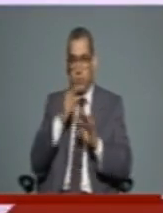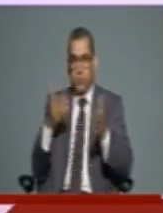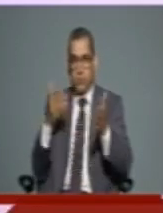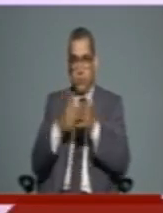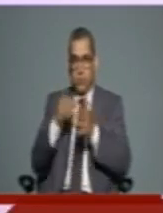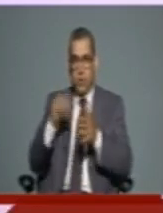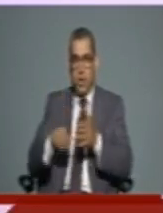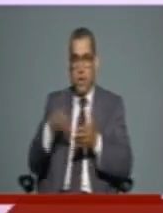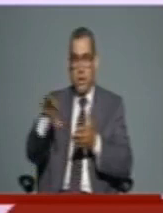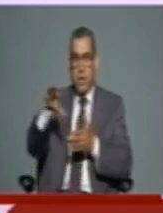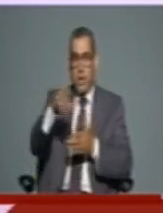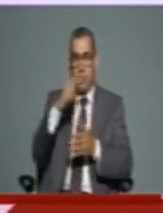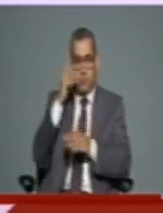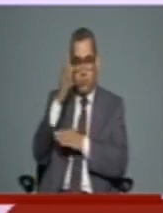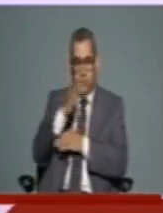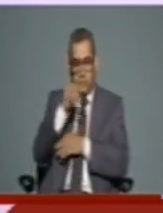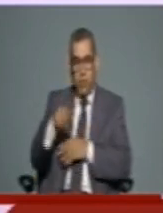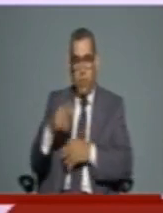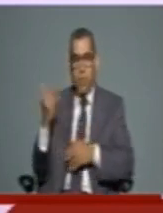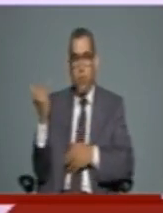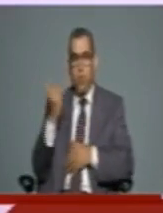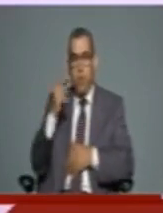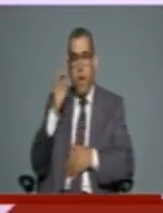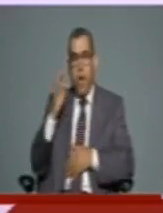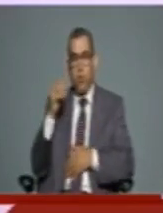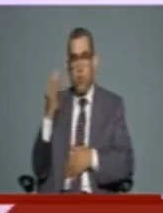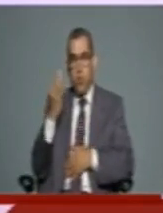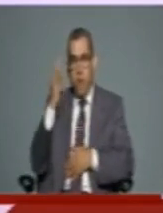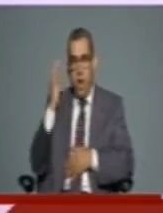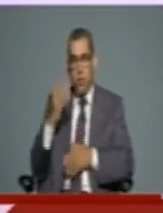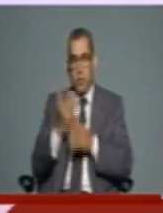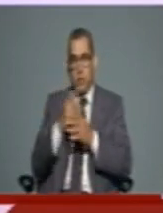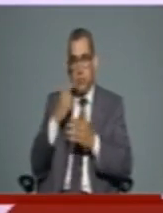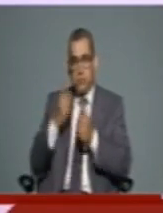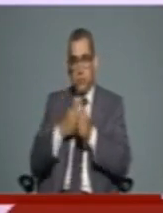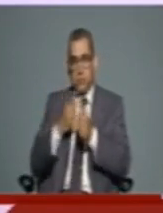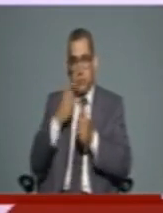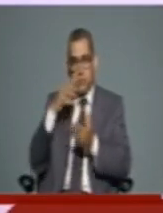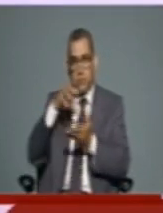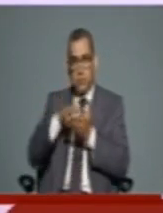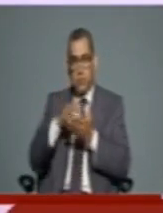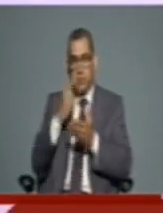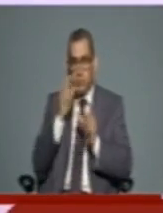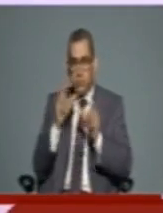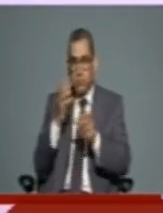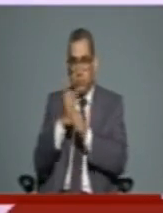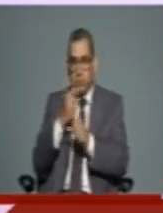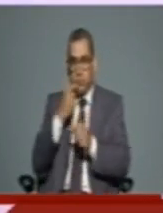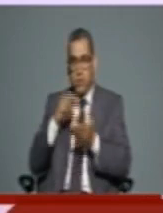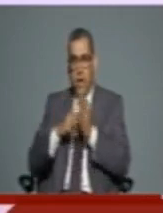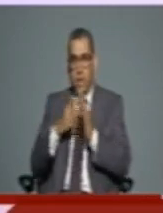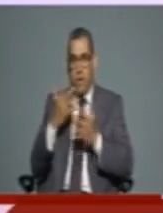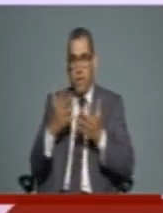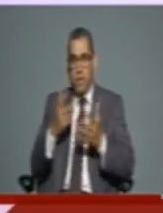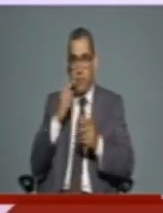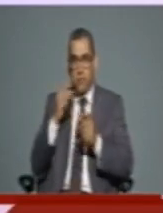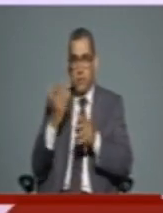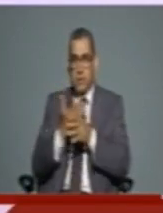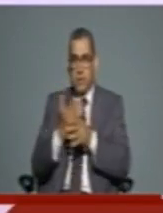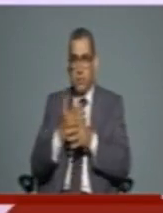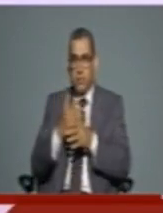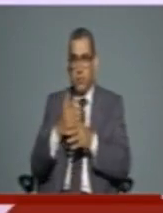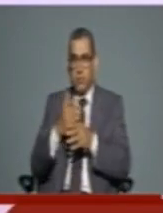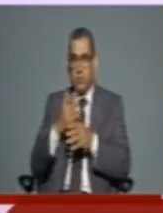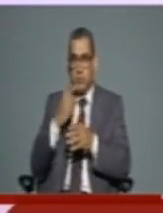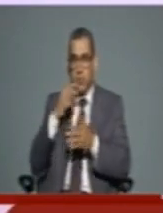اللوجستية مهمة جدا جدا لسبب أحد مصادر العمالة الكثيفة، لسبب كتير قوي في